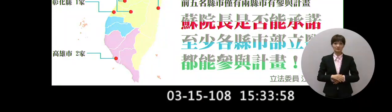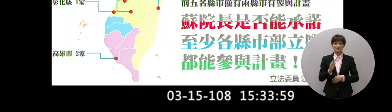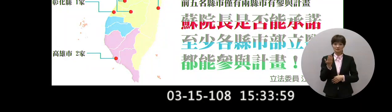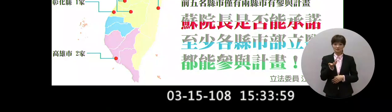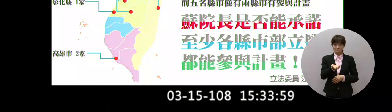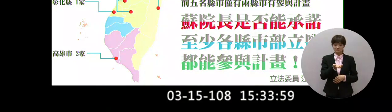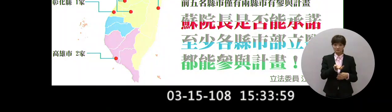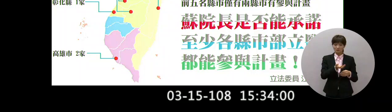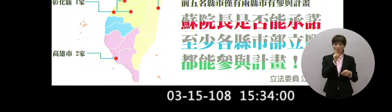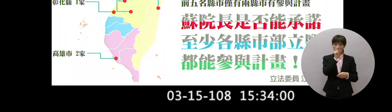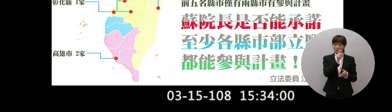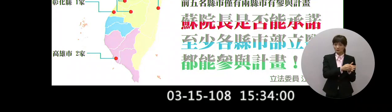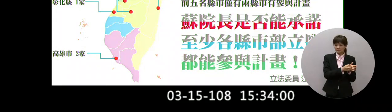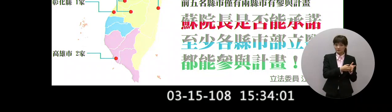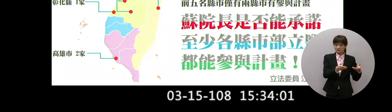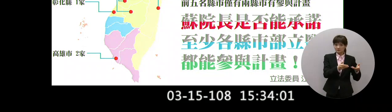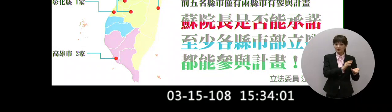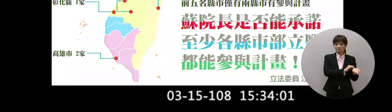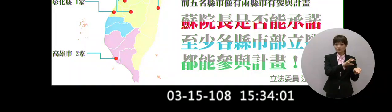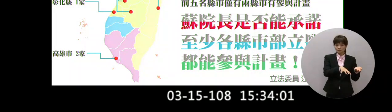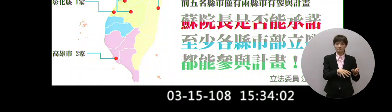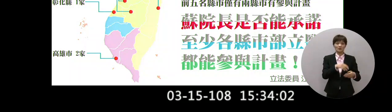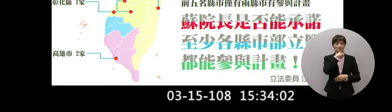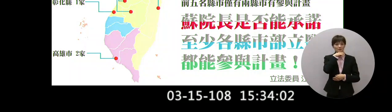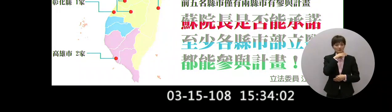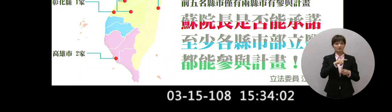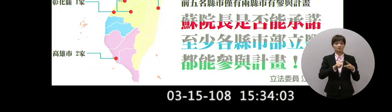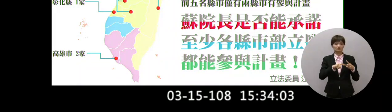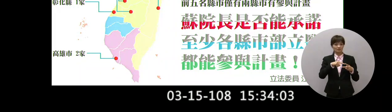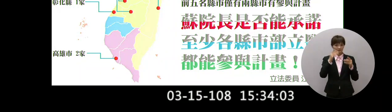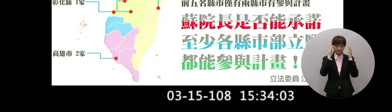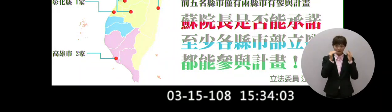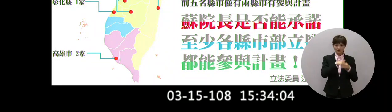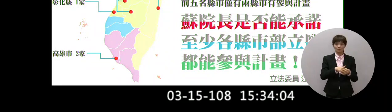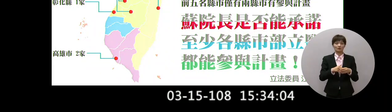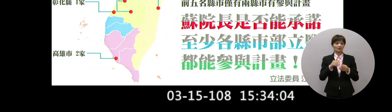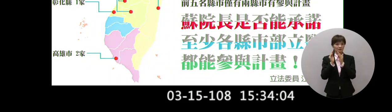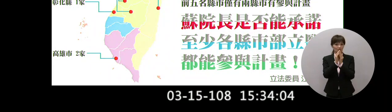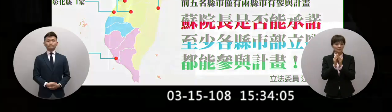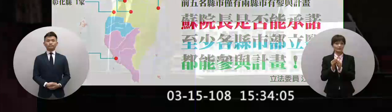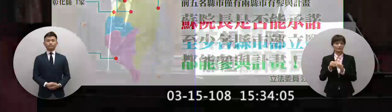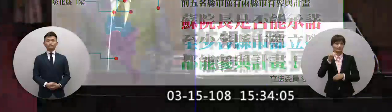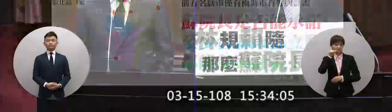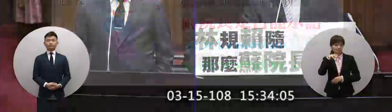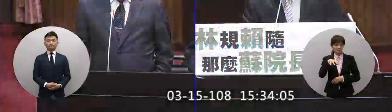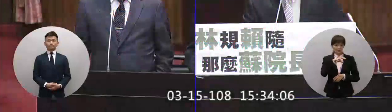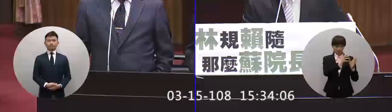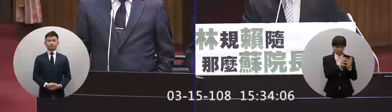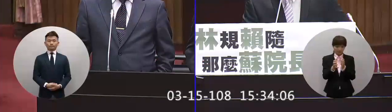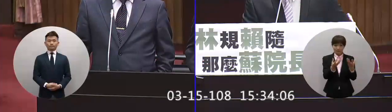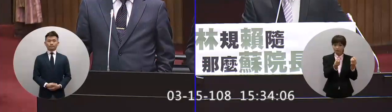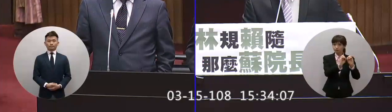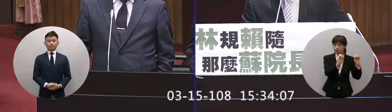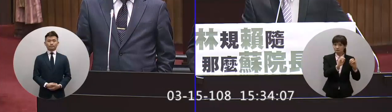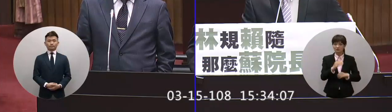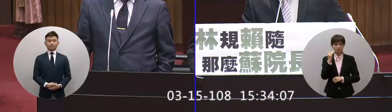服务院所的哈，屏东、南投、云林、新竹、桃园、苗栗都没有设，那你认为有